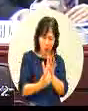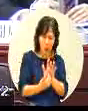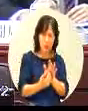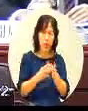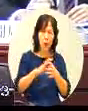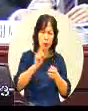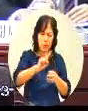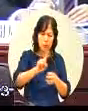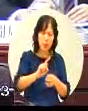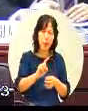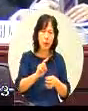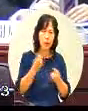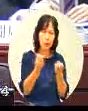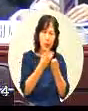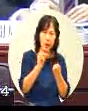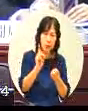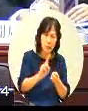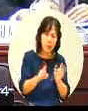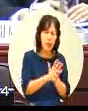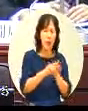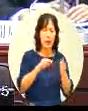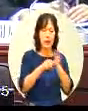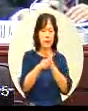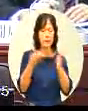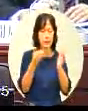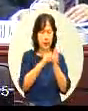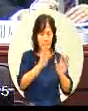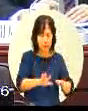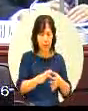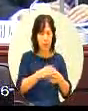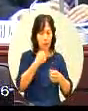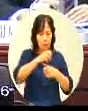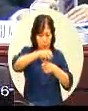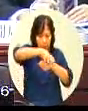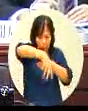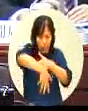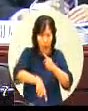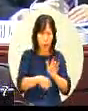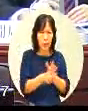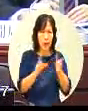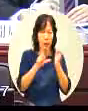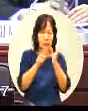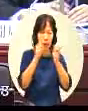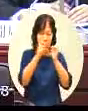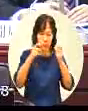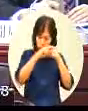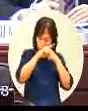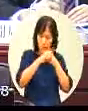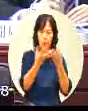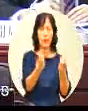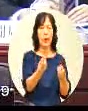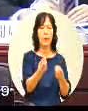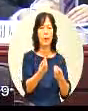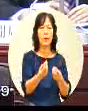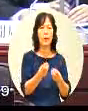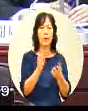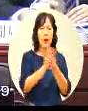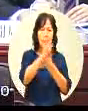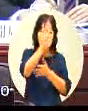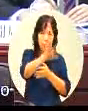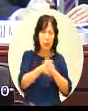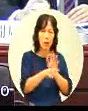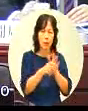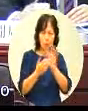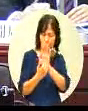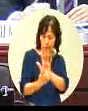为什么会这样，基本上到现在都没有一系列长期的研究。我们将来有没有防